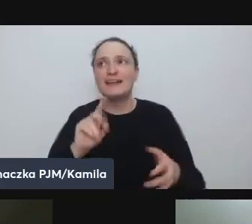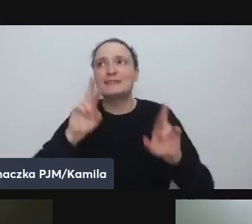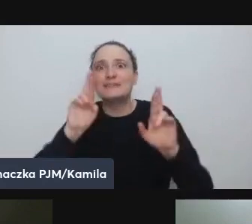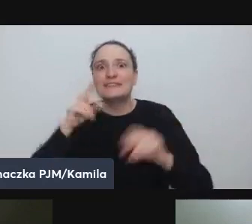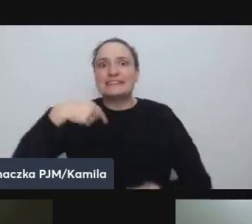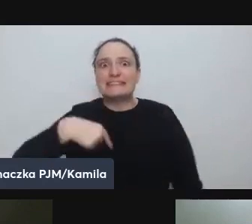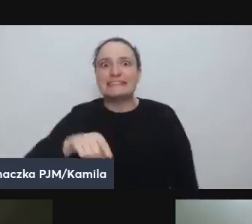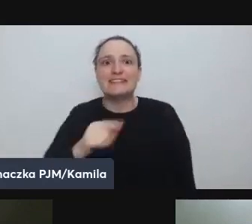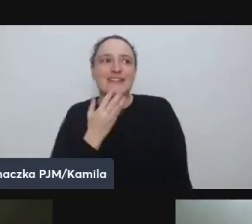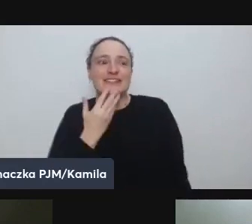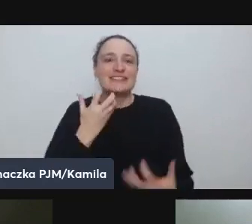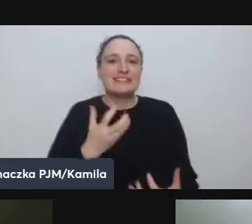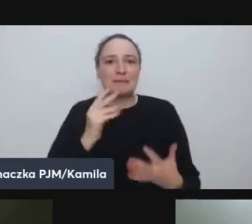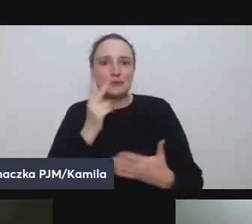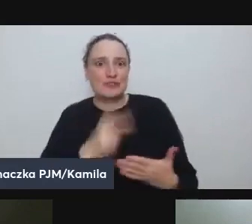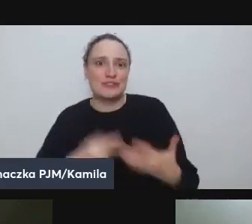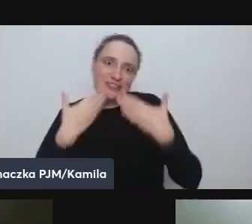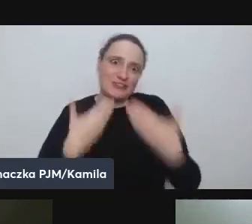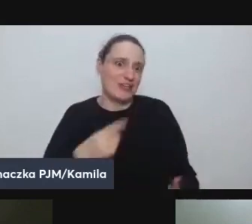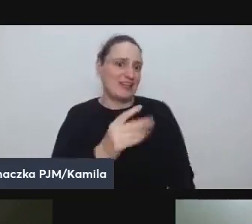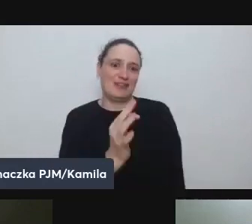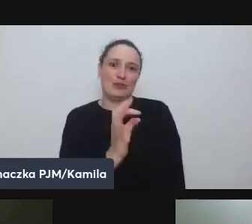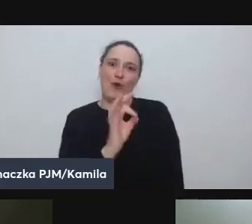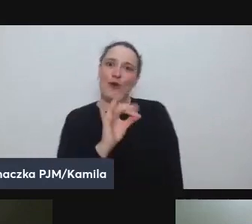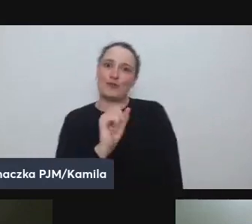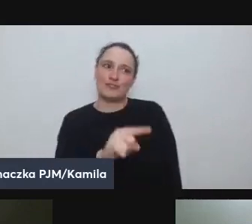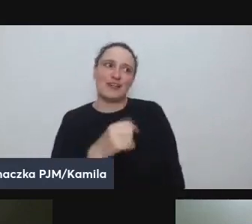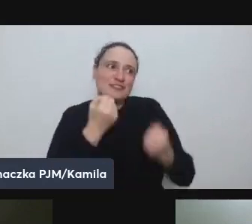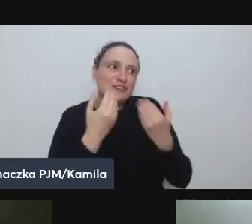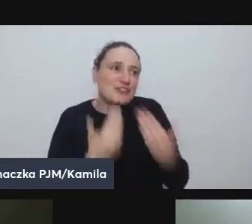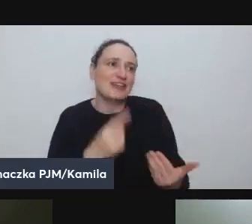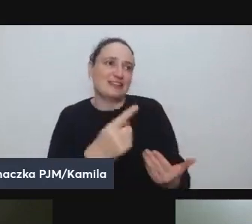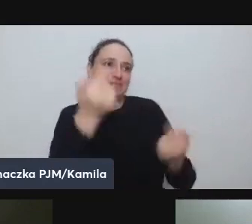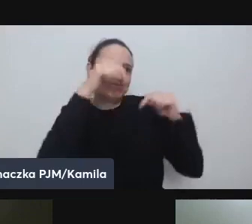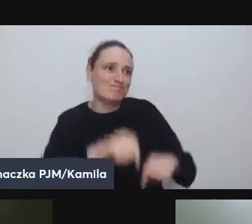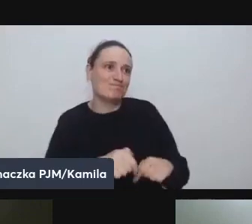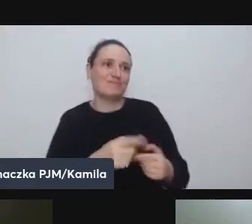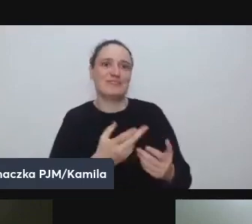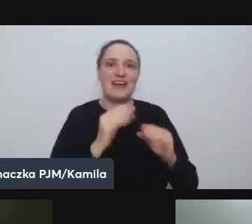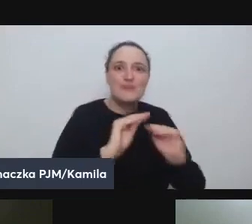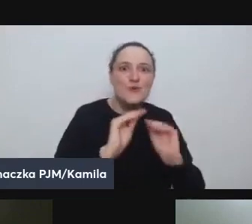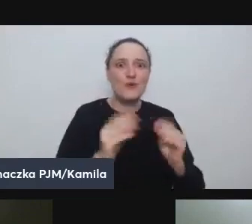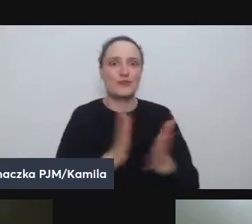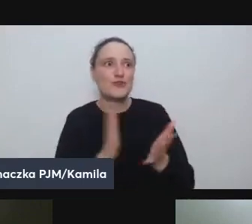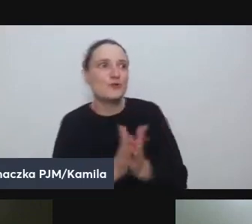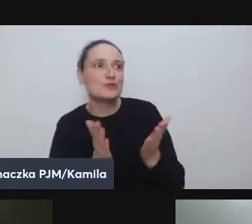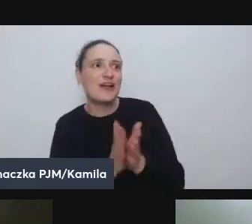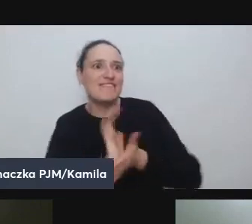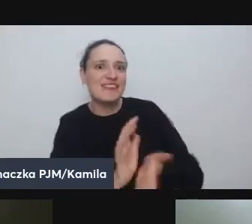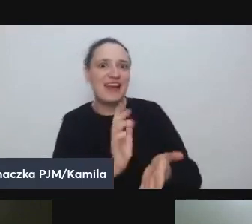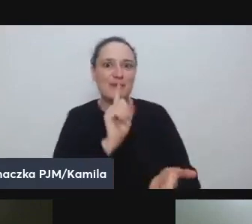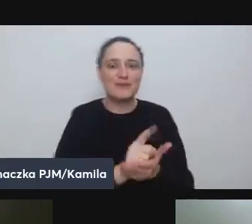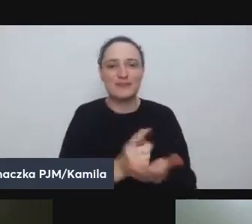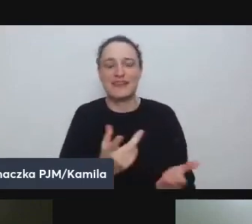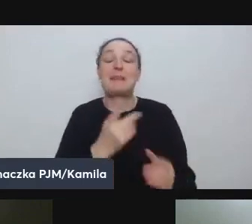już przeczytać. Wielkie dzięki, Tosiu, że jesteś z nami i że edukujesz i że wydałaś książkę, która na pewno jest